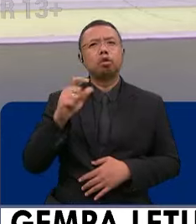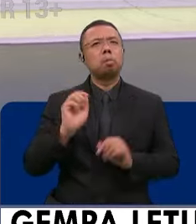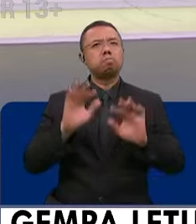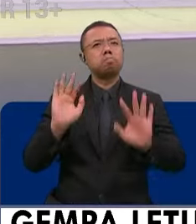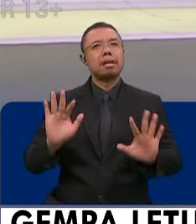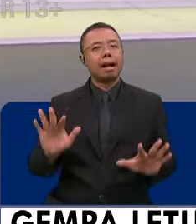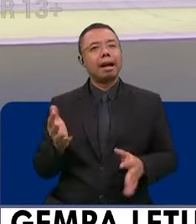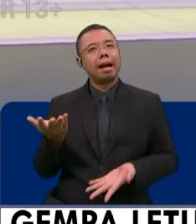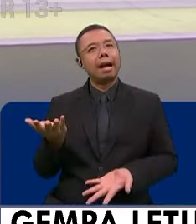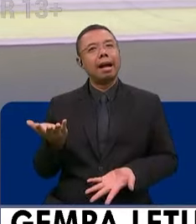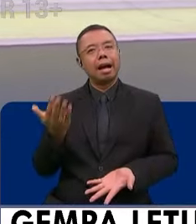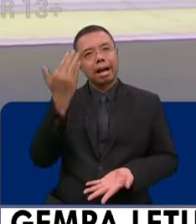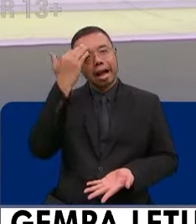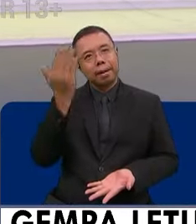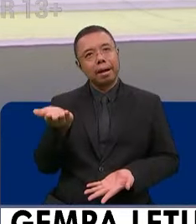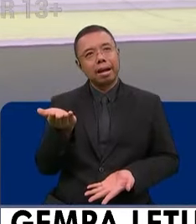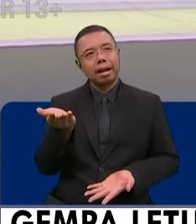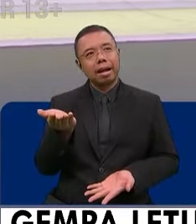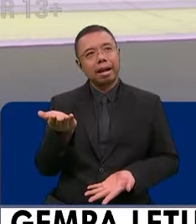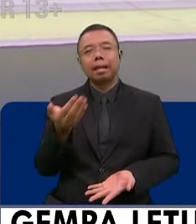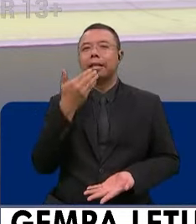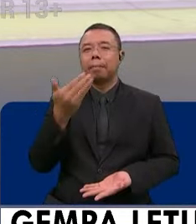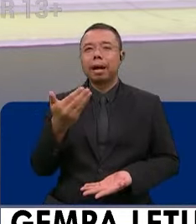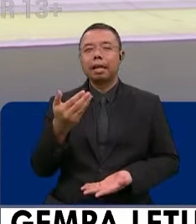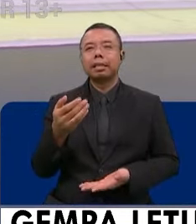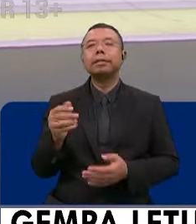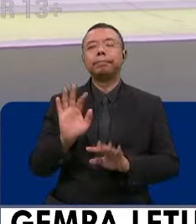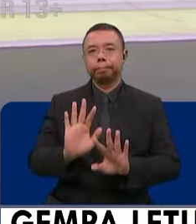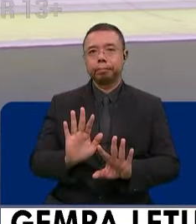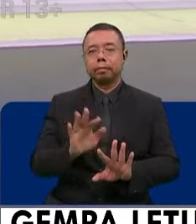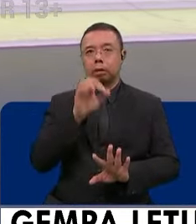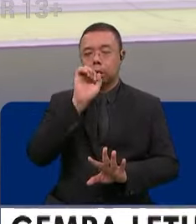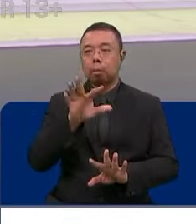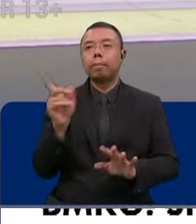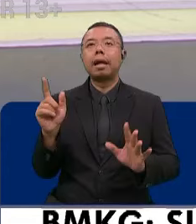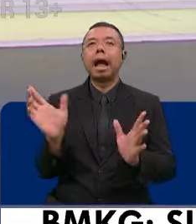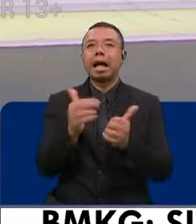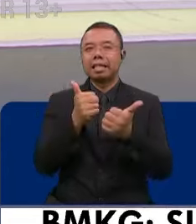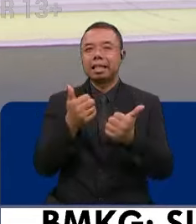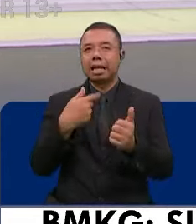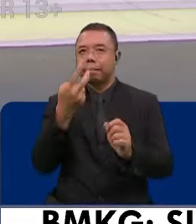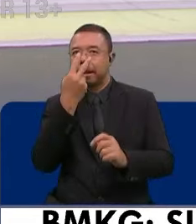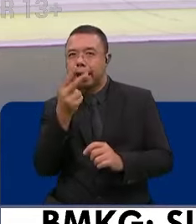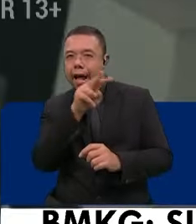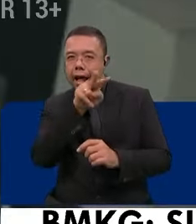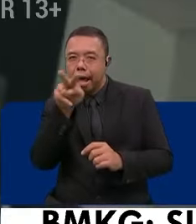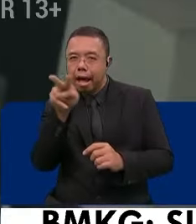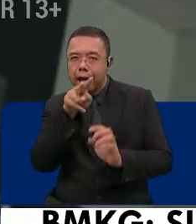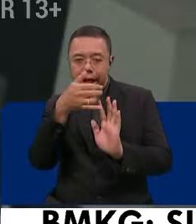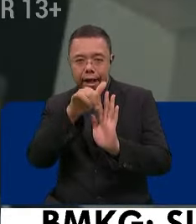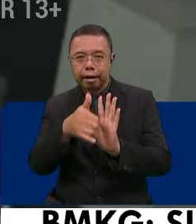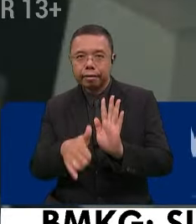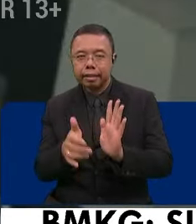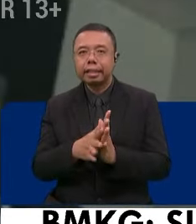sana, Pak Rofiq? Terima kasih. Jadi berdasarkan hasil asesmen kami, Kota Madiun ini